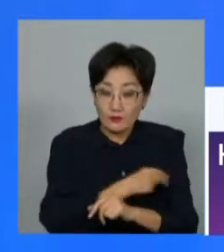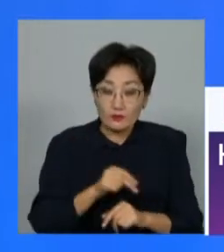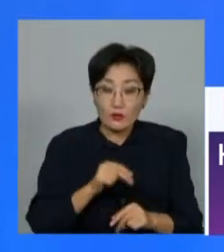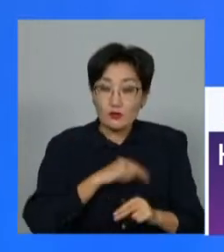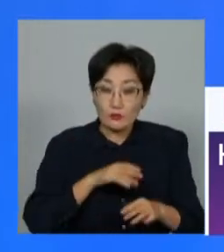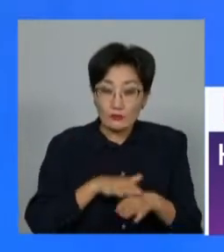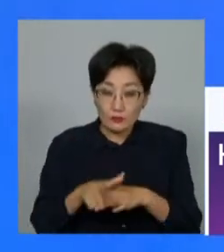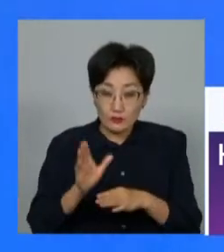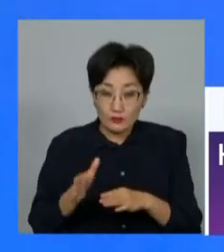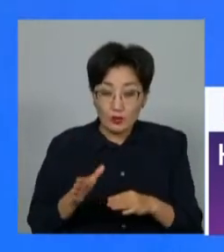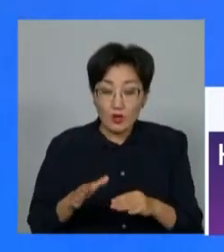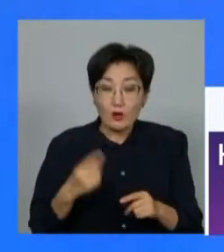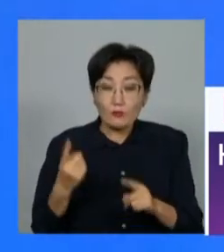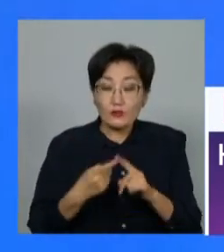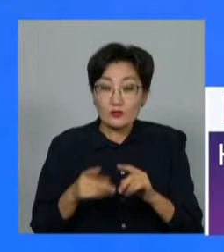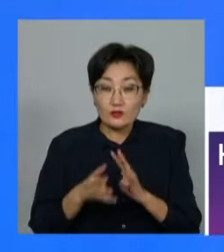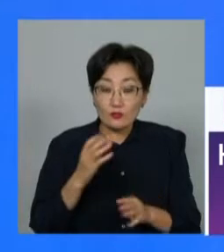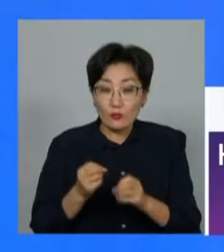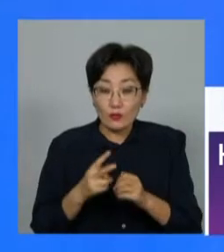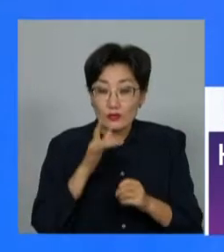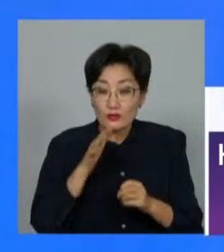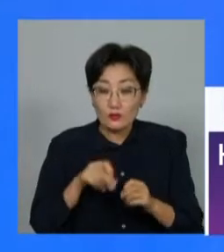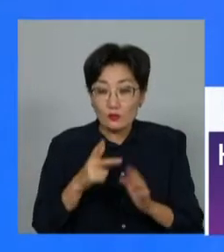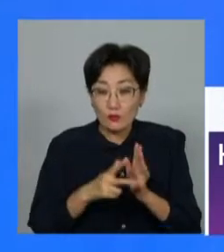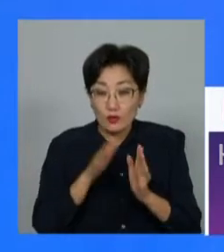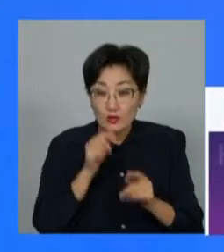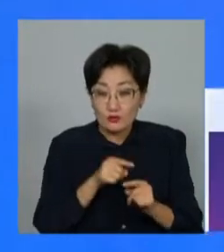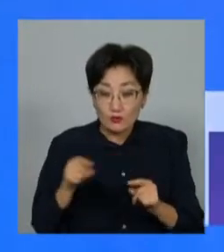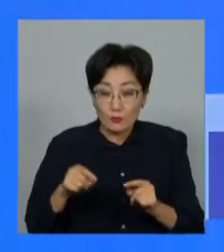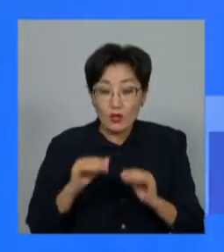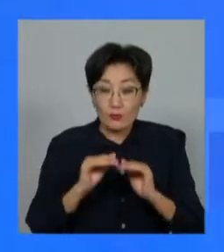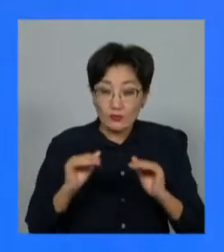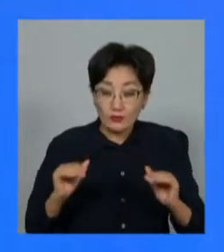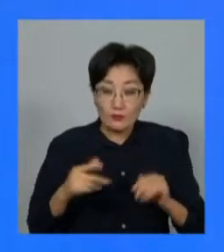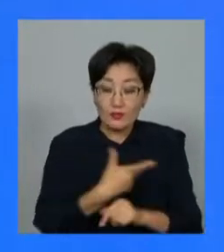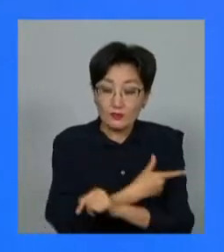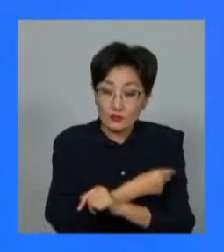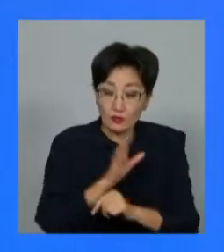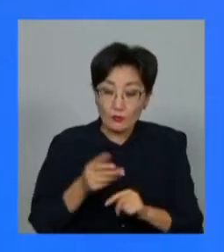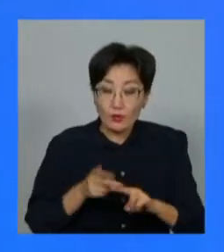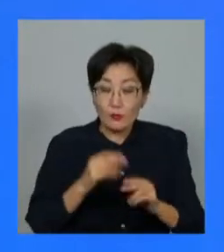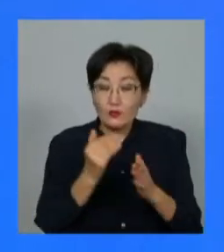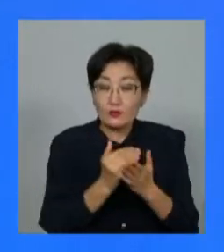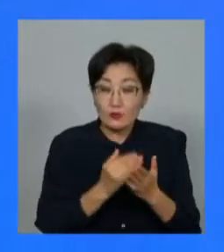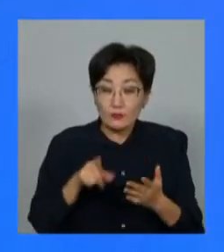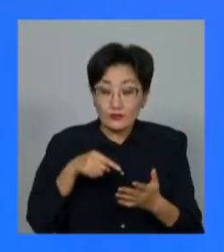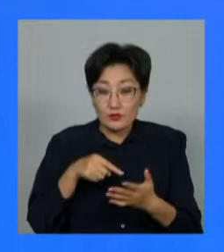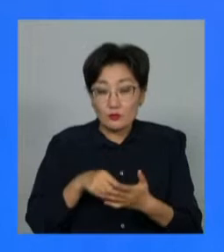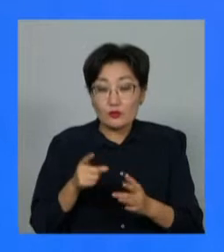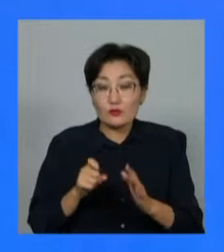жүзеге асырылады. Ең бірінші кезекте 12 жастан 18 жасқа дейінгі мектеп оқушылары егіледі. Ал бұл тізімде